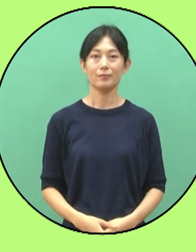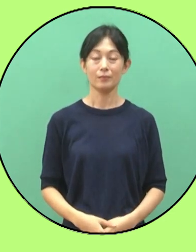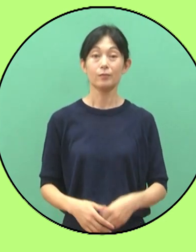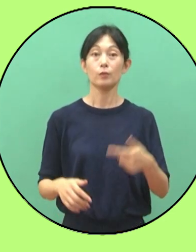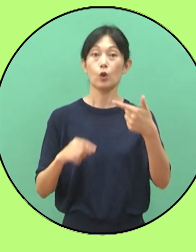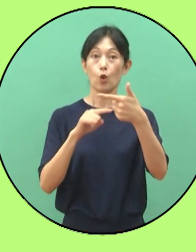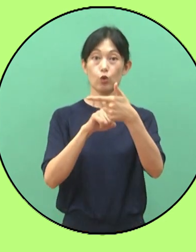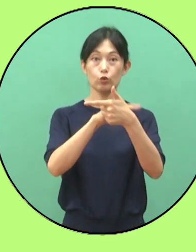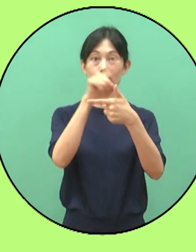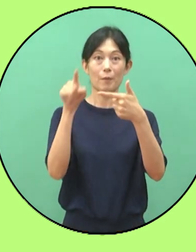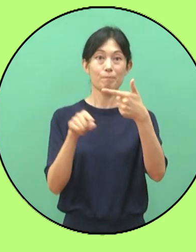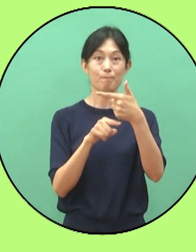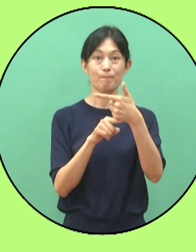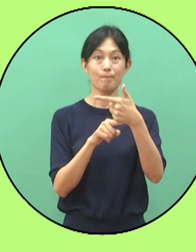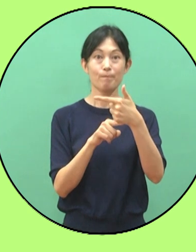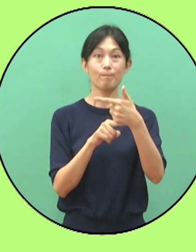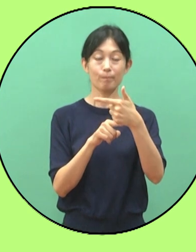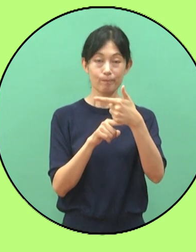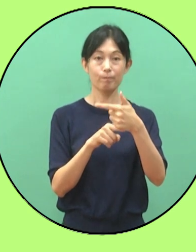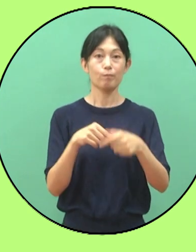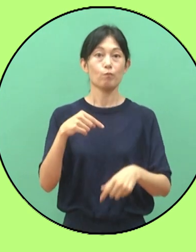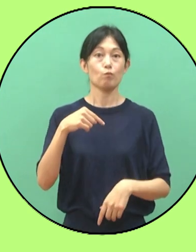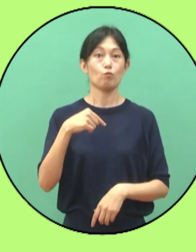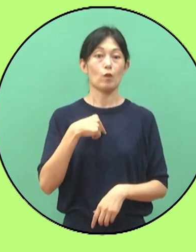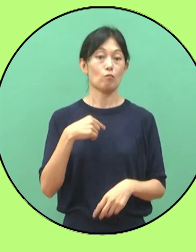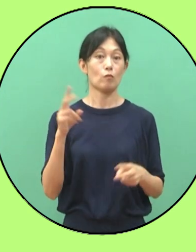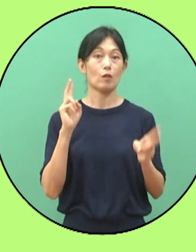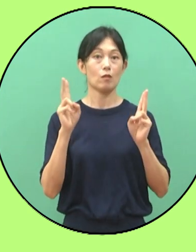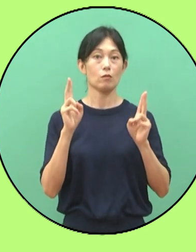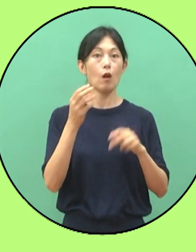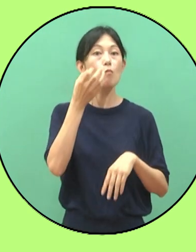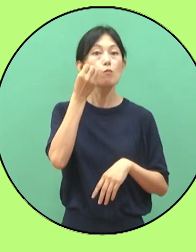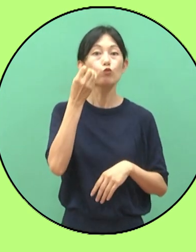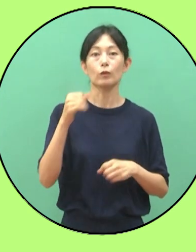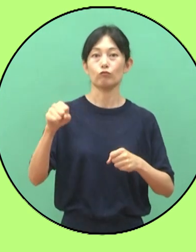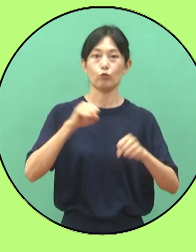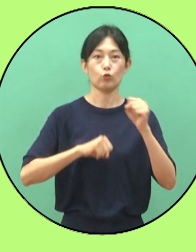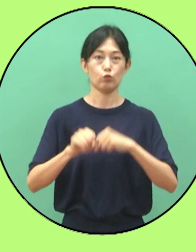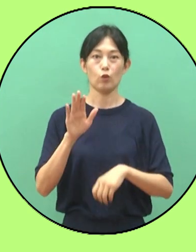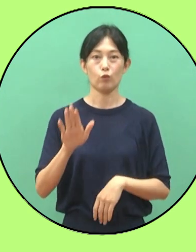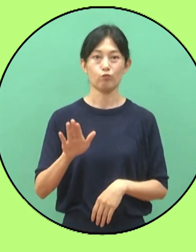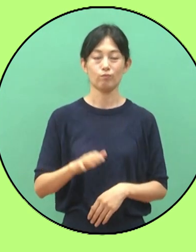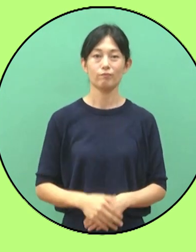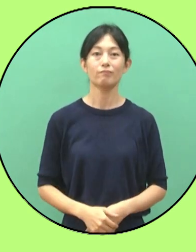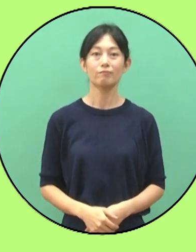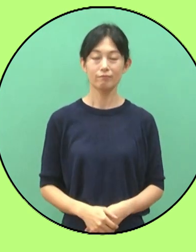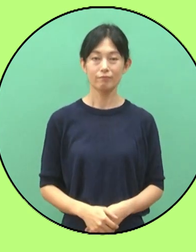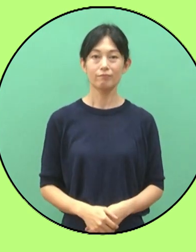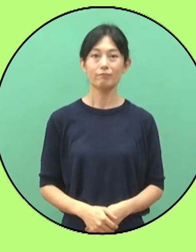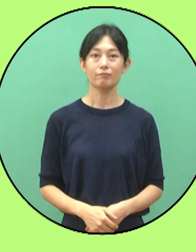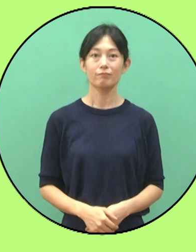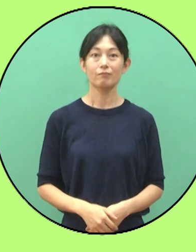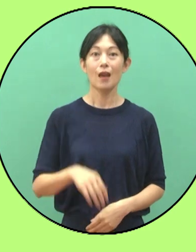6番目、はい、これはちょっと私どもの会社ユニークな活動で、これ直近